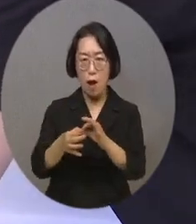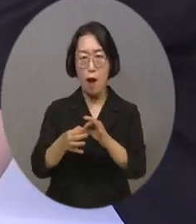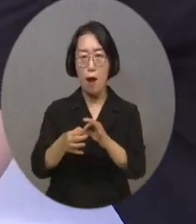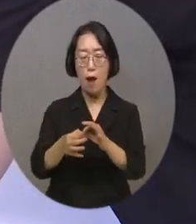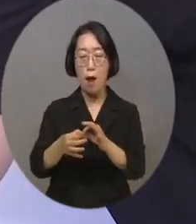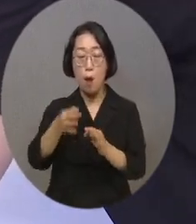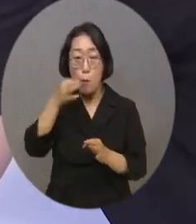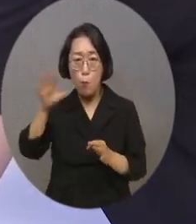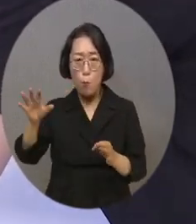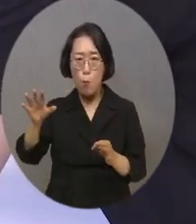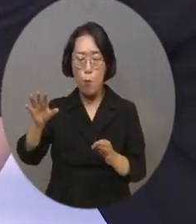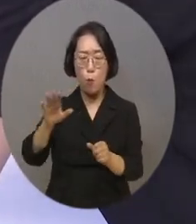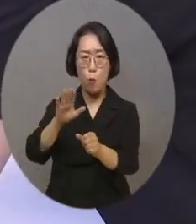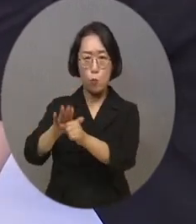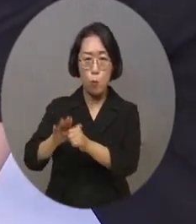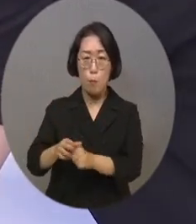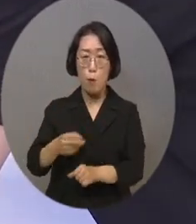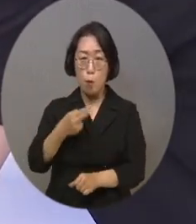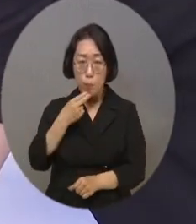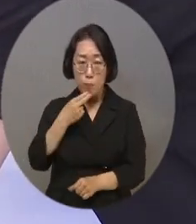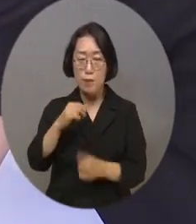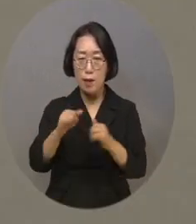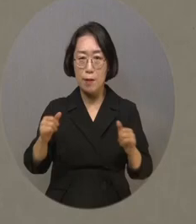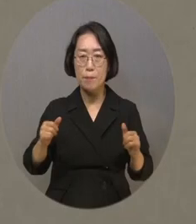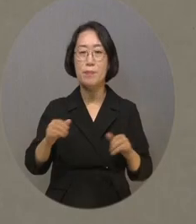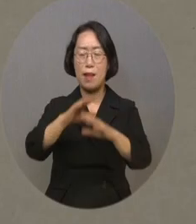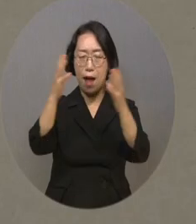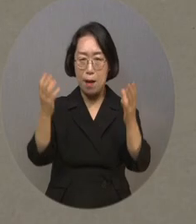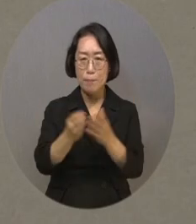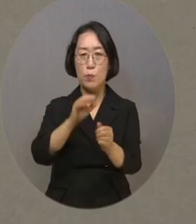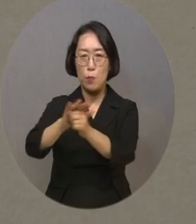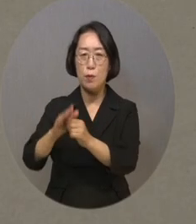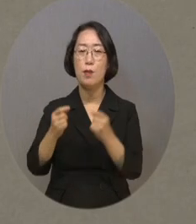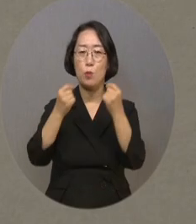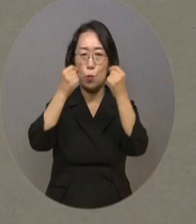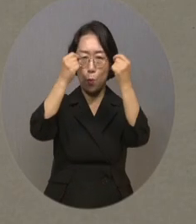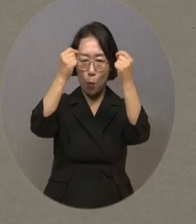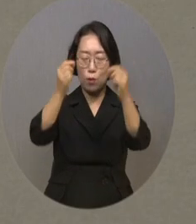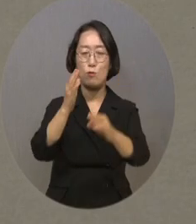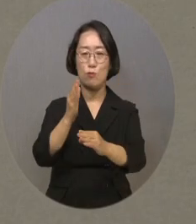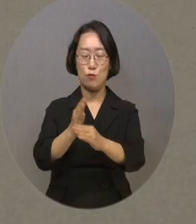복지사각지대 해소에 총력을 기울이고 있습니다. 복지TV 뉴스 정은현입니다.